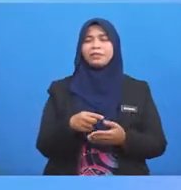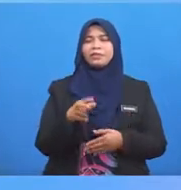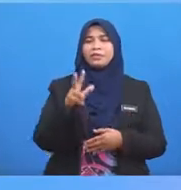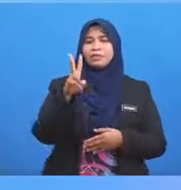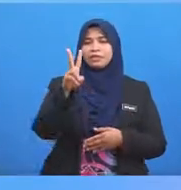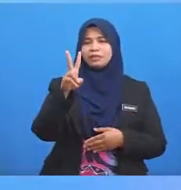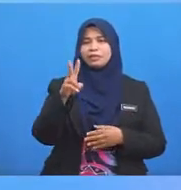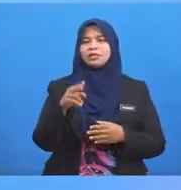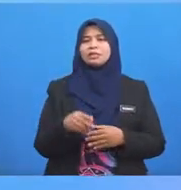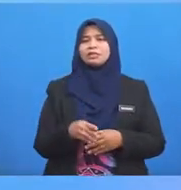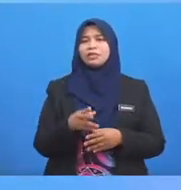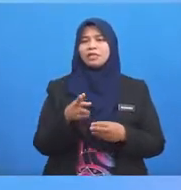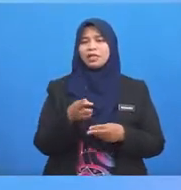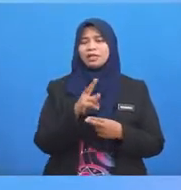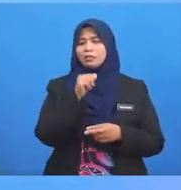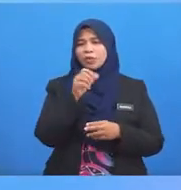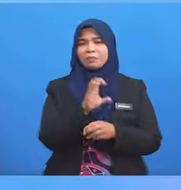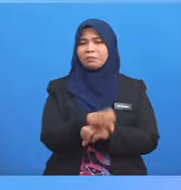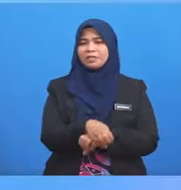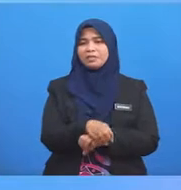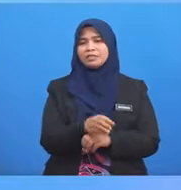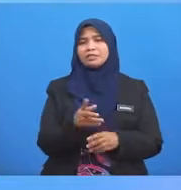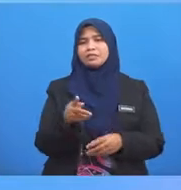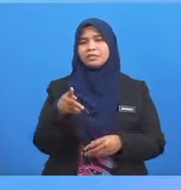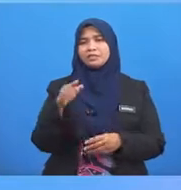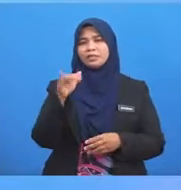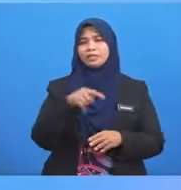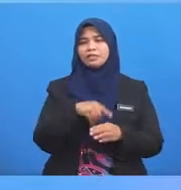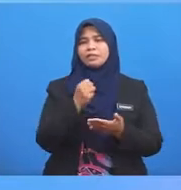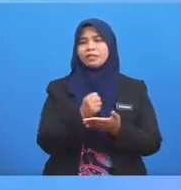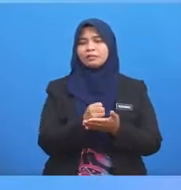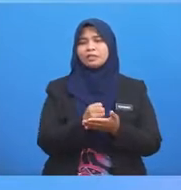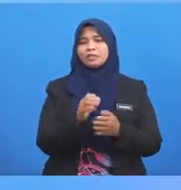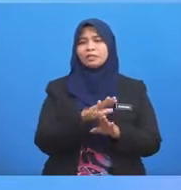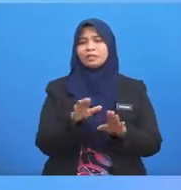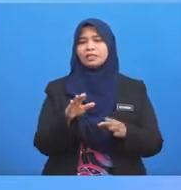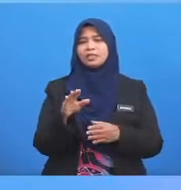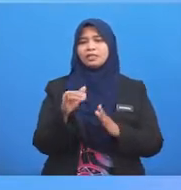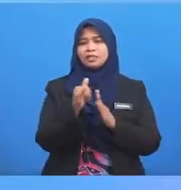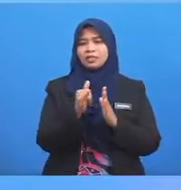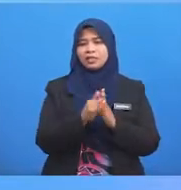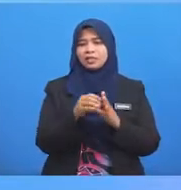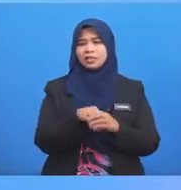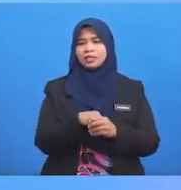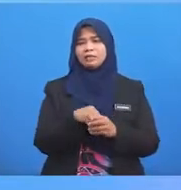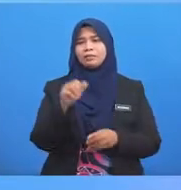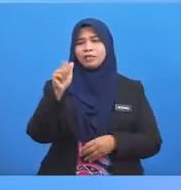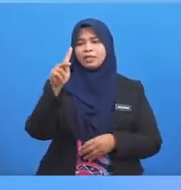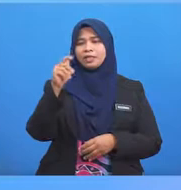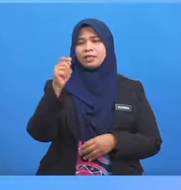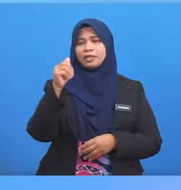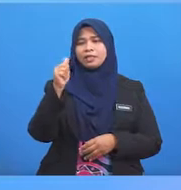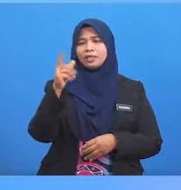yang dijamin tidak disyaratkan dalam akad ini. Contohnya, boleh sahaja anak saudara Encik Ali